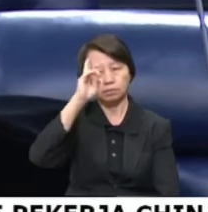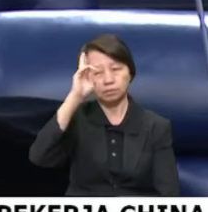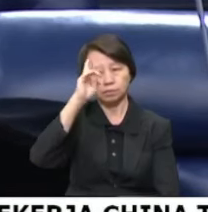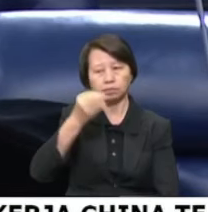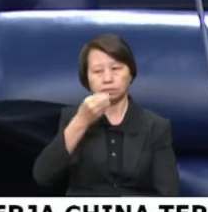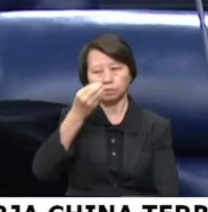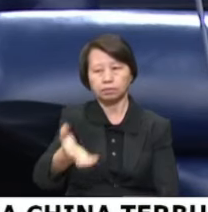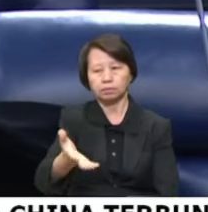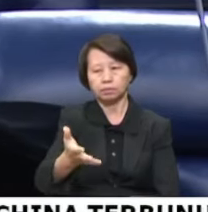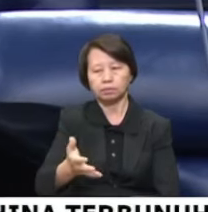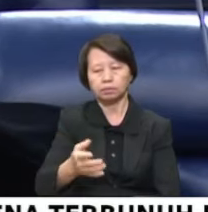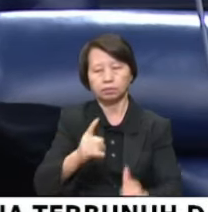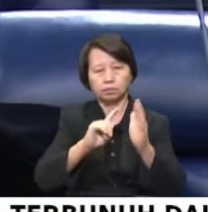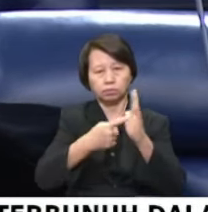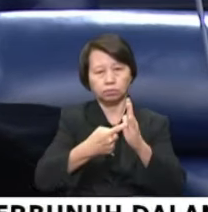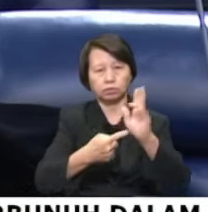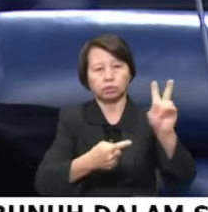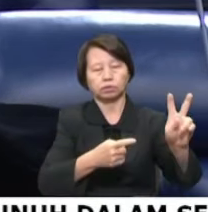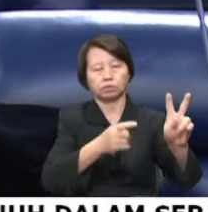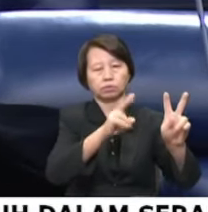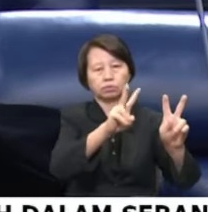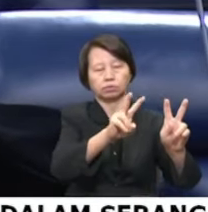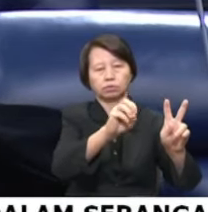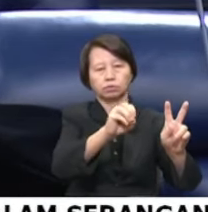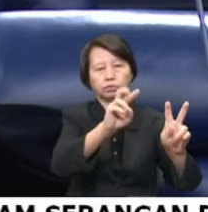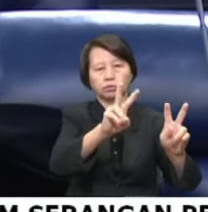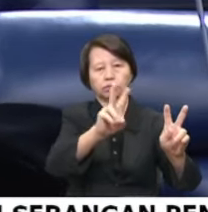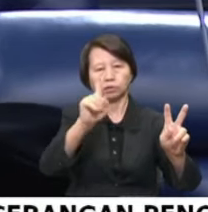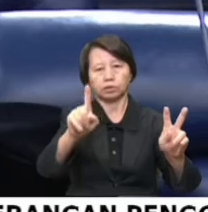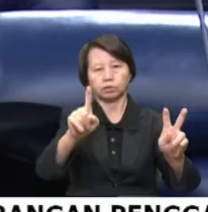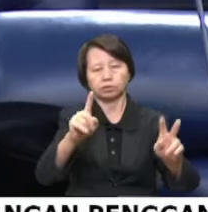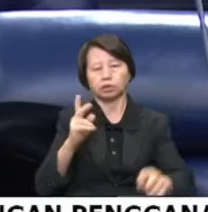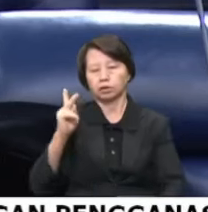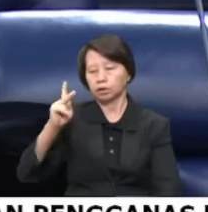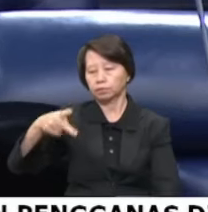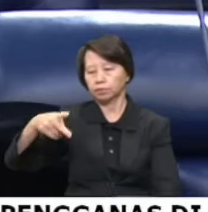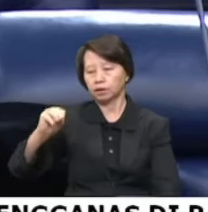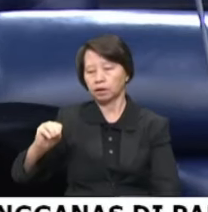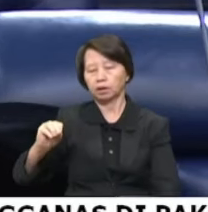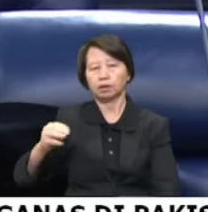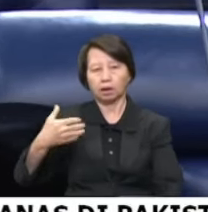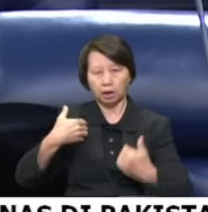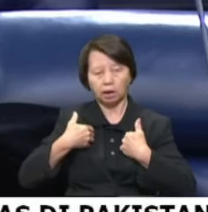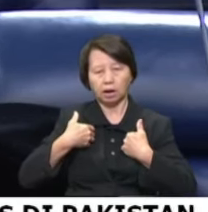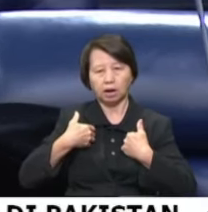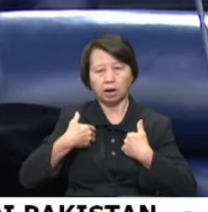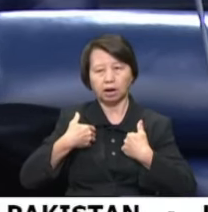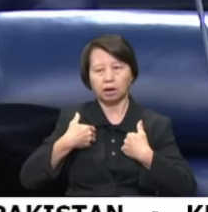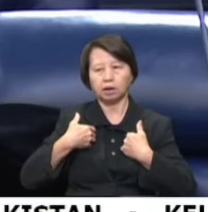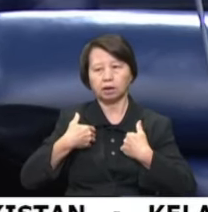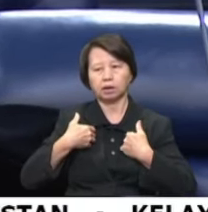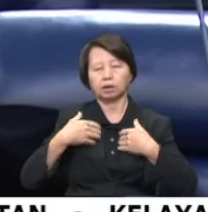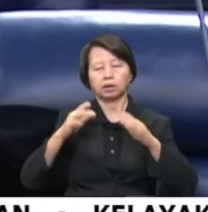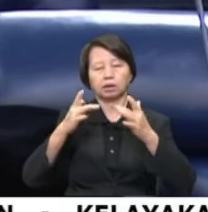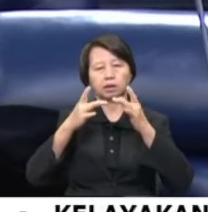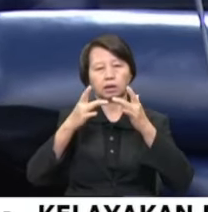dimaklumkan bahawa bermula 2021, KPM telah mewujudkan pelantar atas talian Digital Educational Learning